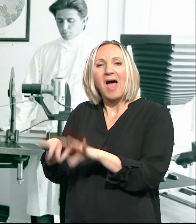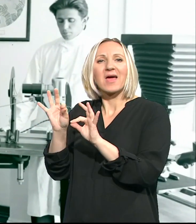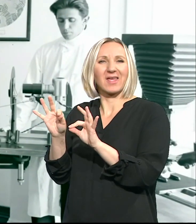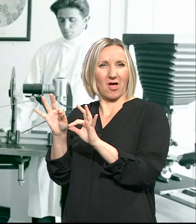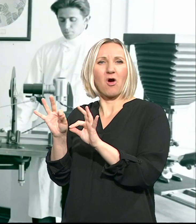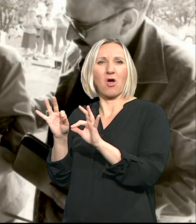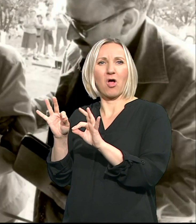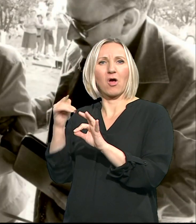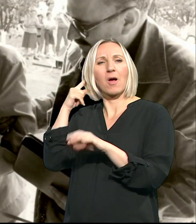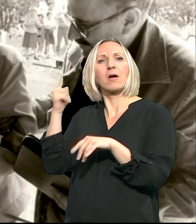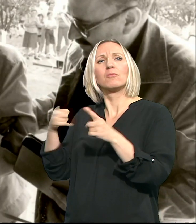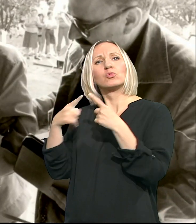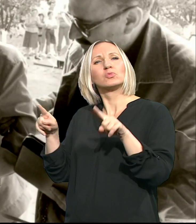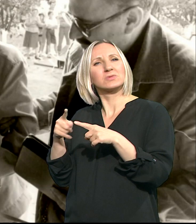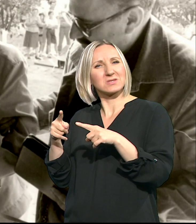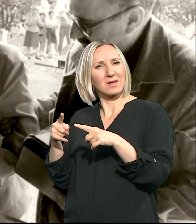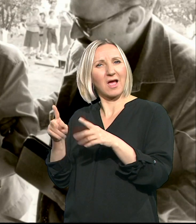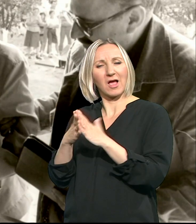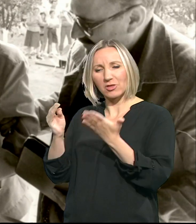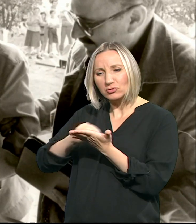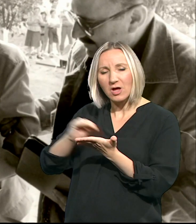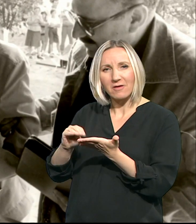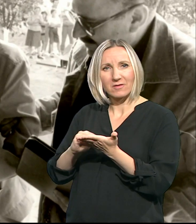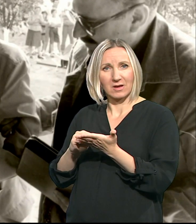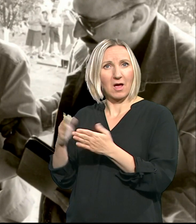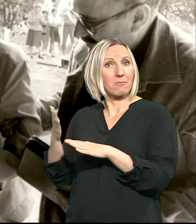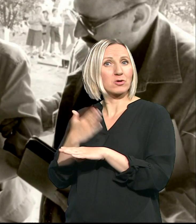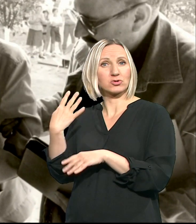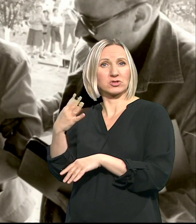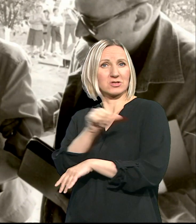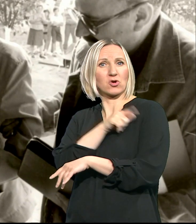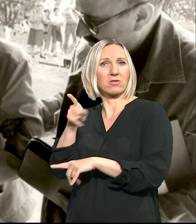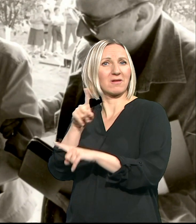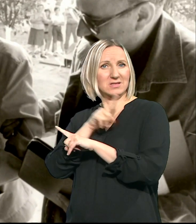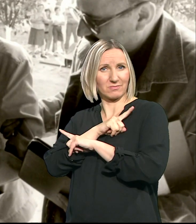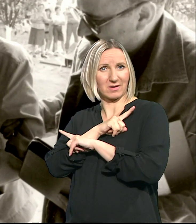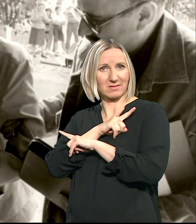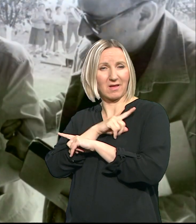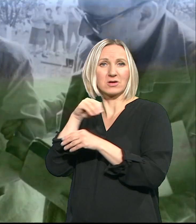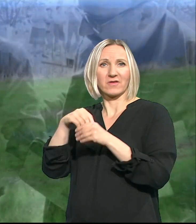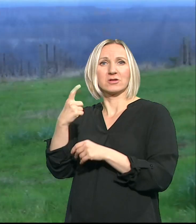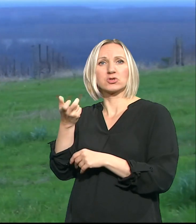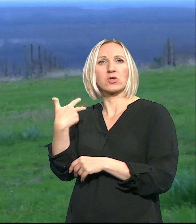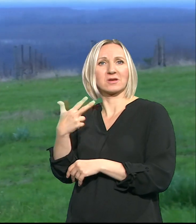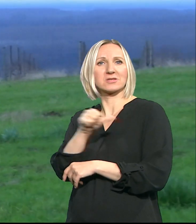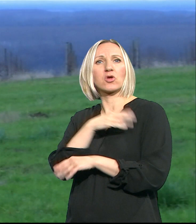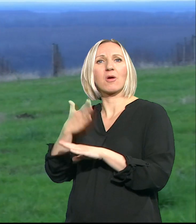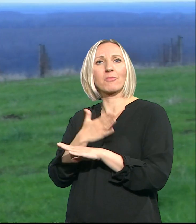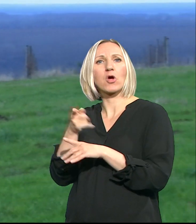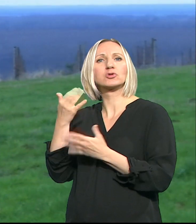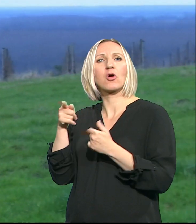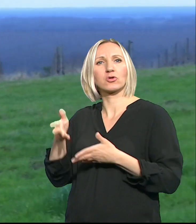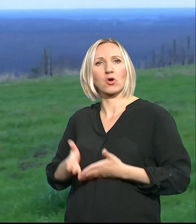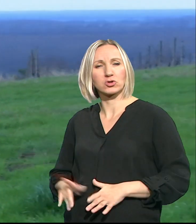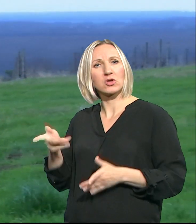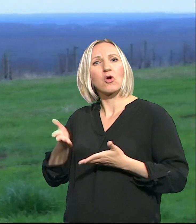književnik. Nedavno se navršilo 40 godina od smrti i 130 od rođenja doktora Kostića. Doktor Aleksandar Kostić